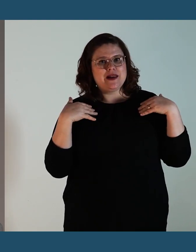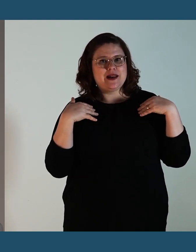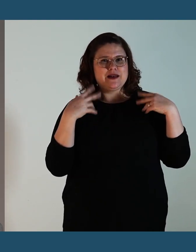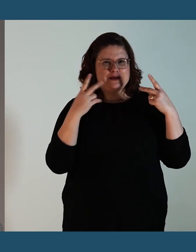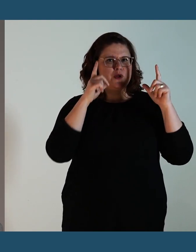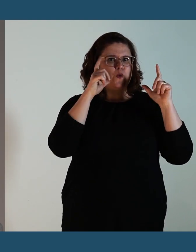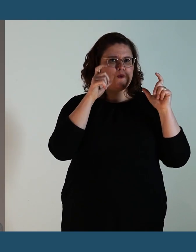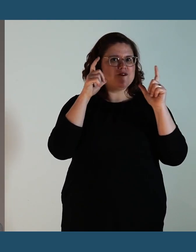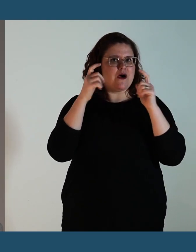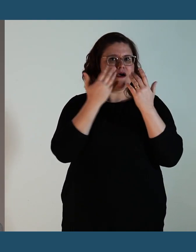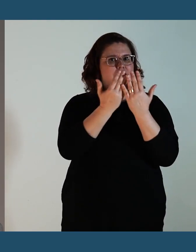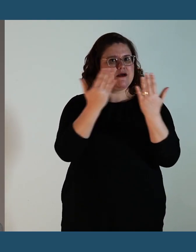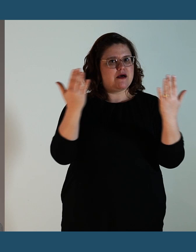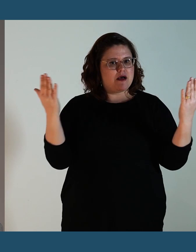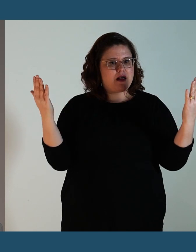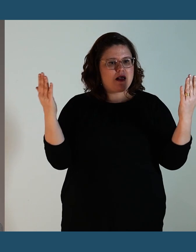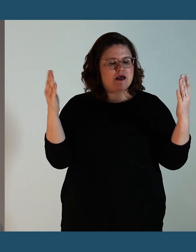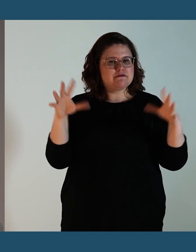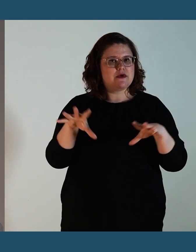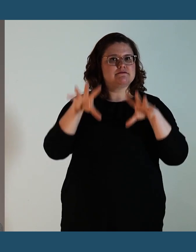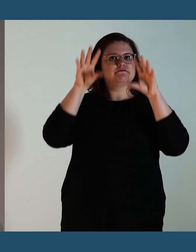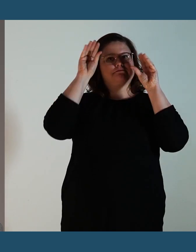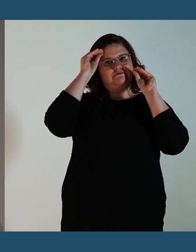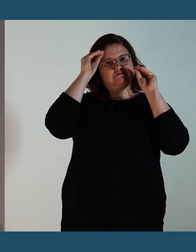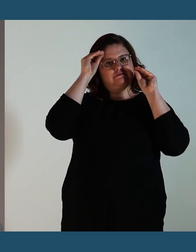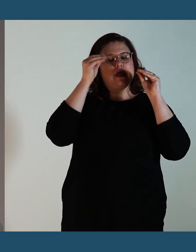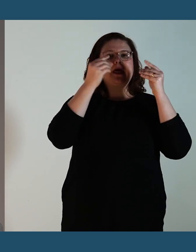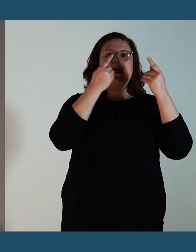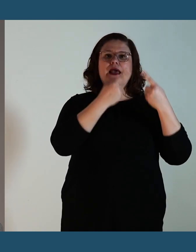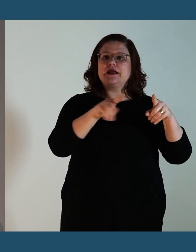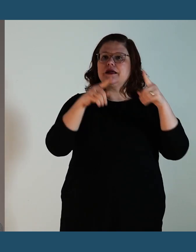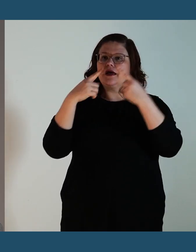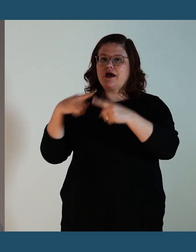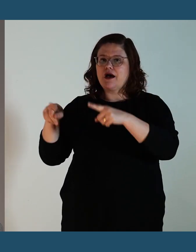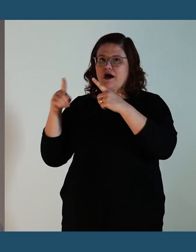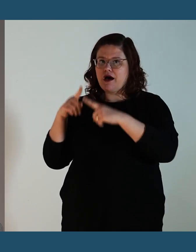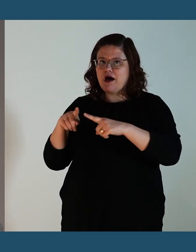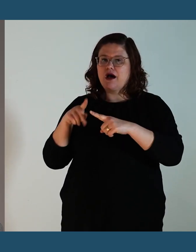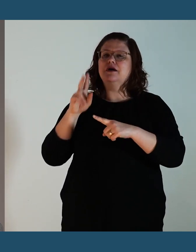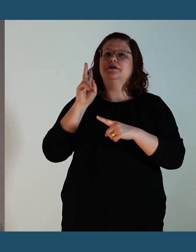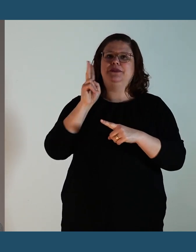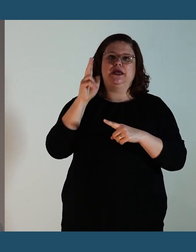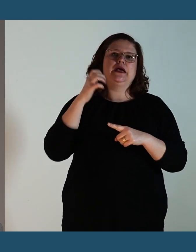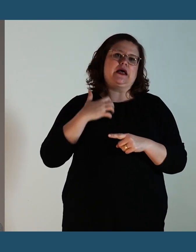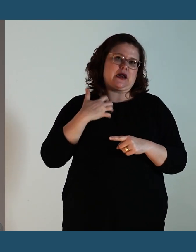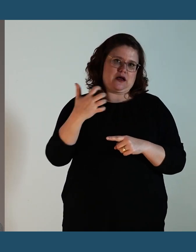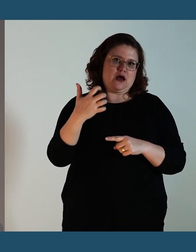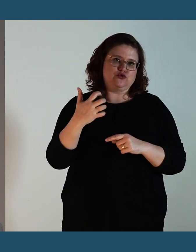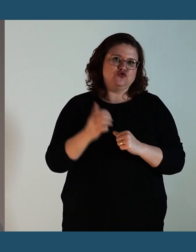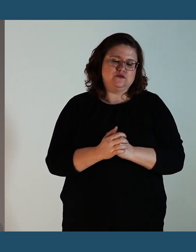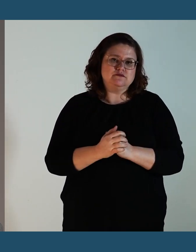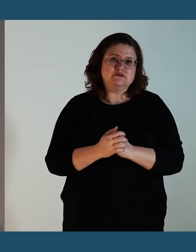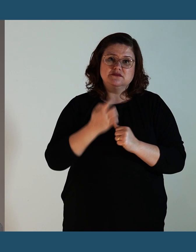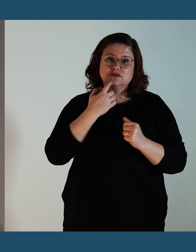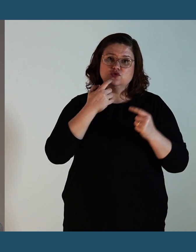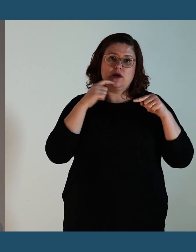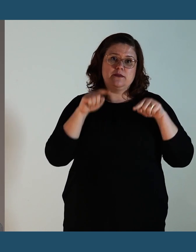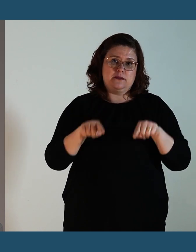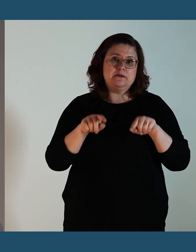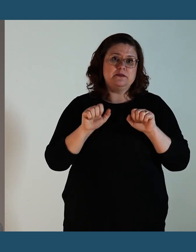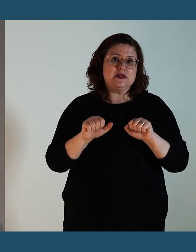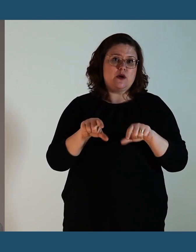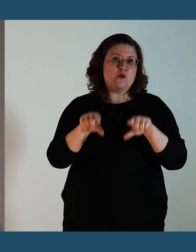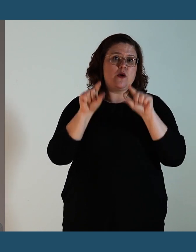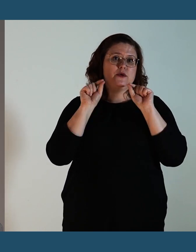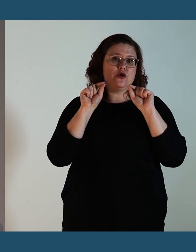kuin, mun mielestä se osoittaa hyvin sen, että se erilaisuus on rikkaus ja se meidän tulisi tässä yhteiskunnassa niin kuin